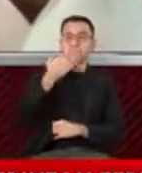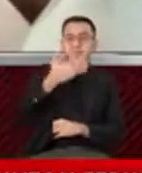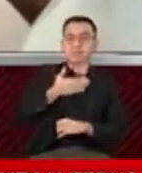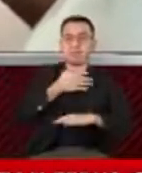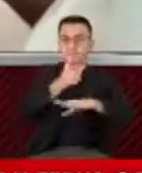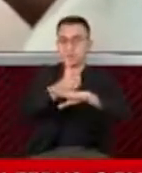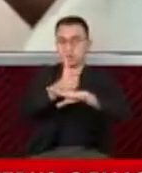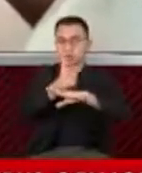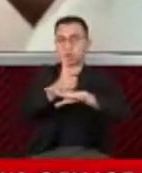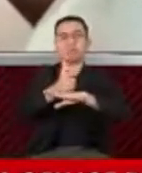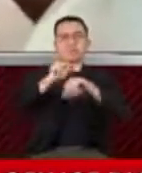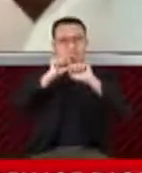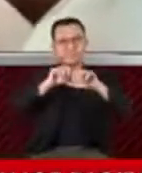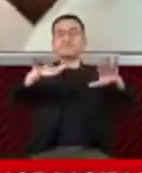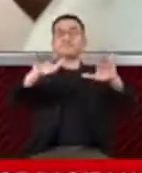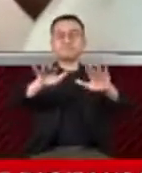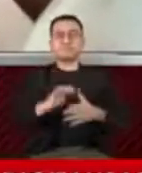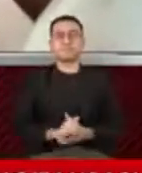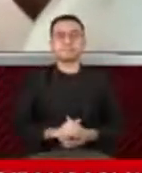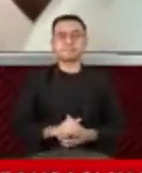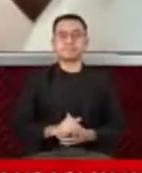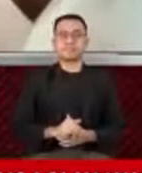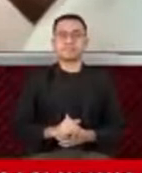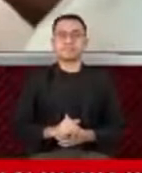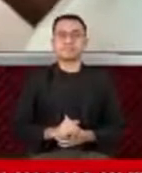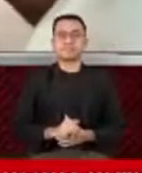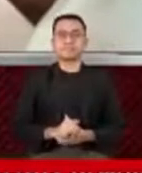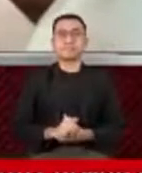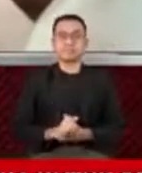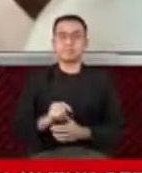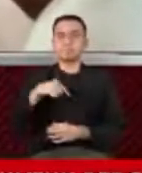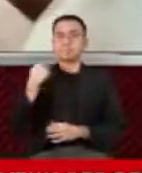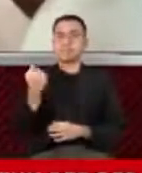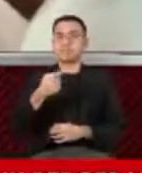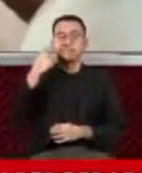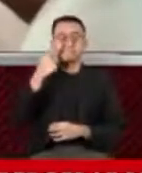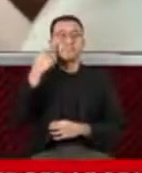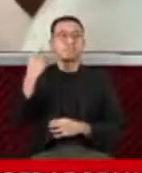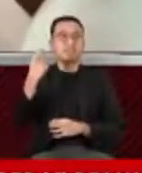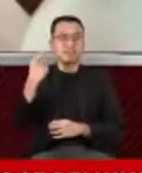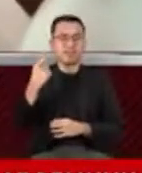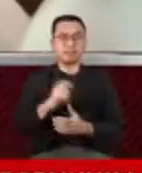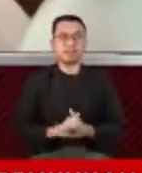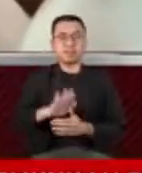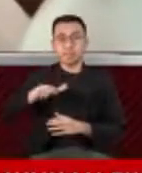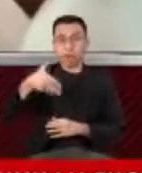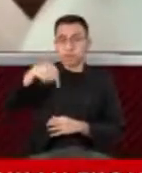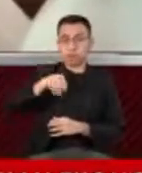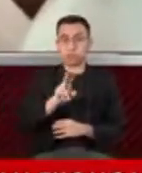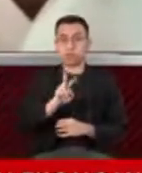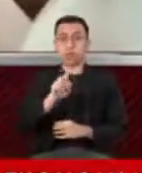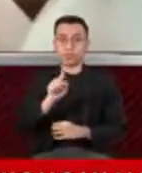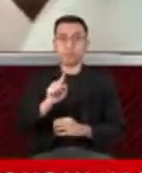kepada gereja-gereja tentang ini saya yakin untuk tahun ini tidak terjadi eh